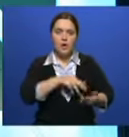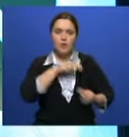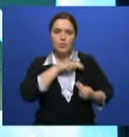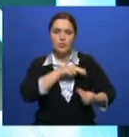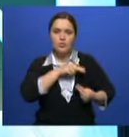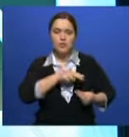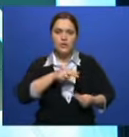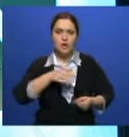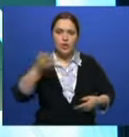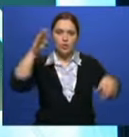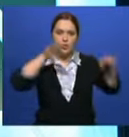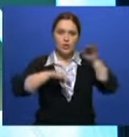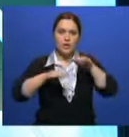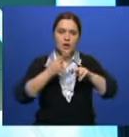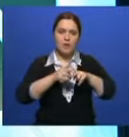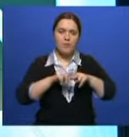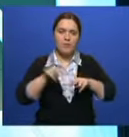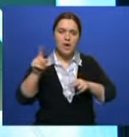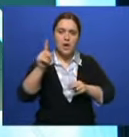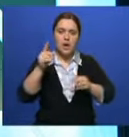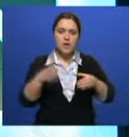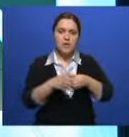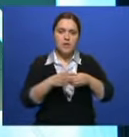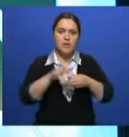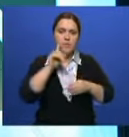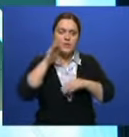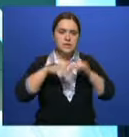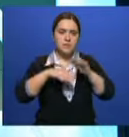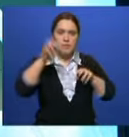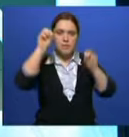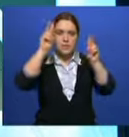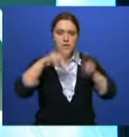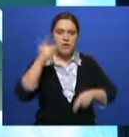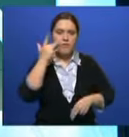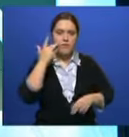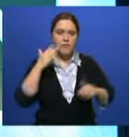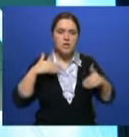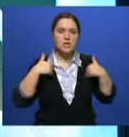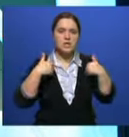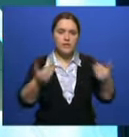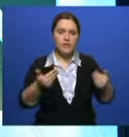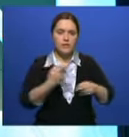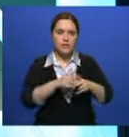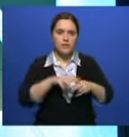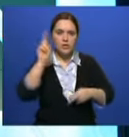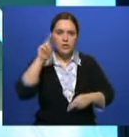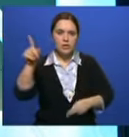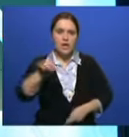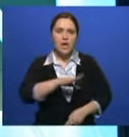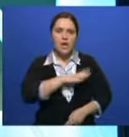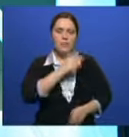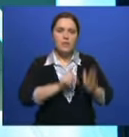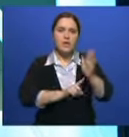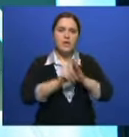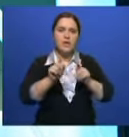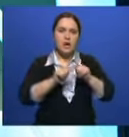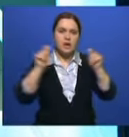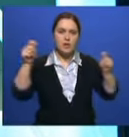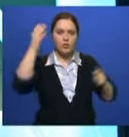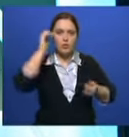компаний. Молодые специалисты ценят его и часто обращаются к Александру Архиповичу за советом. Ведь он один из тех, кто стоял у истоков открытия